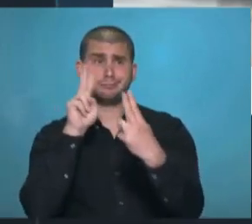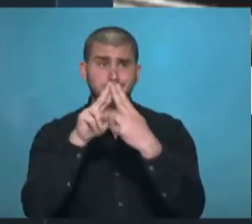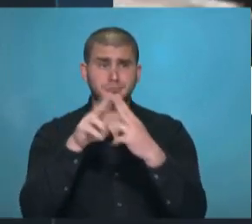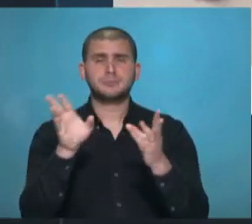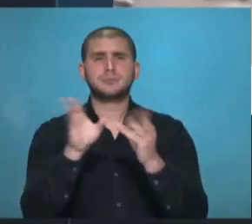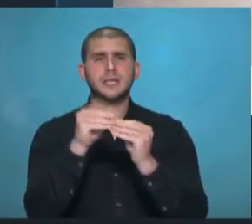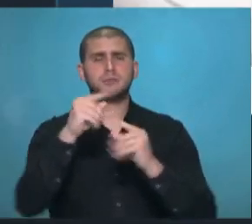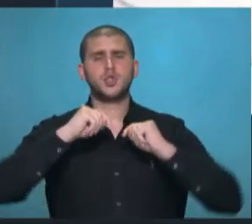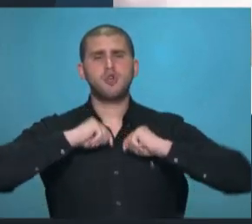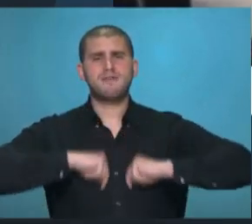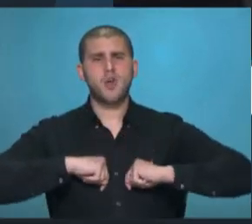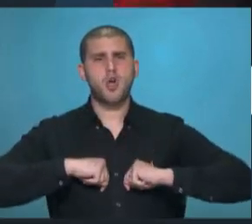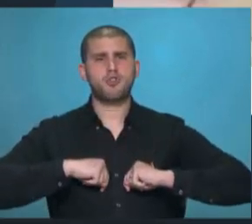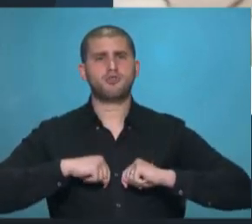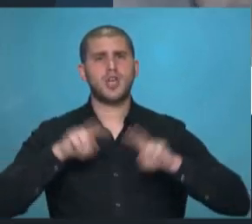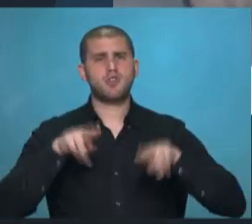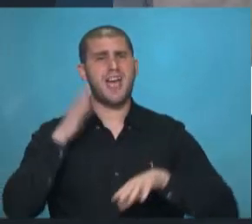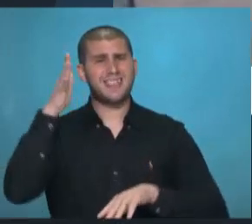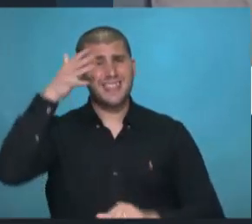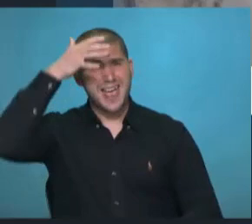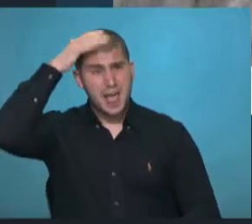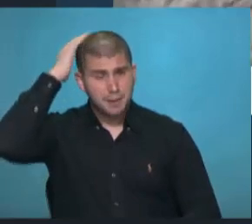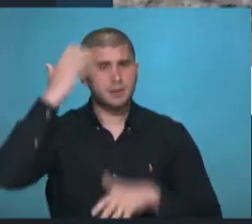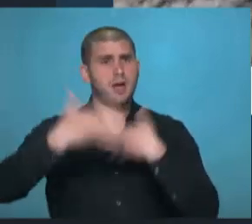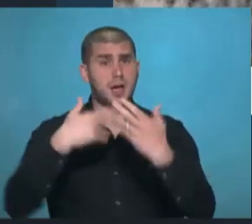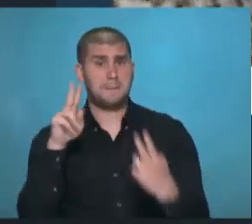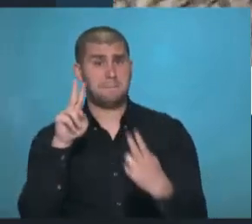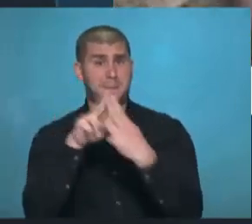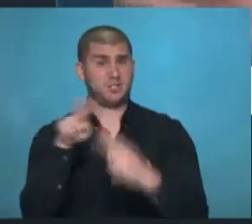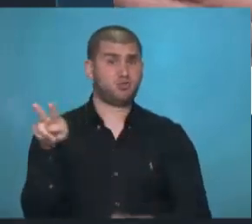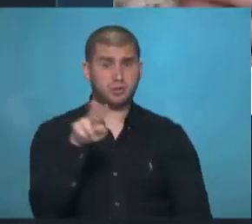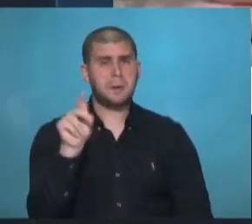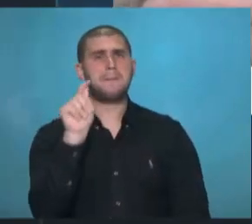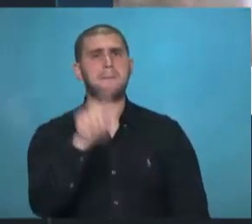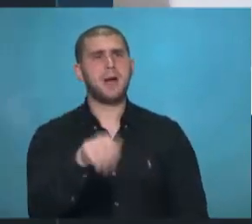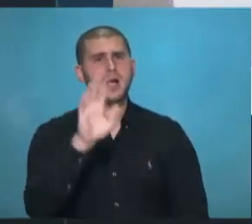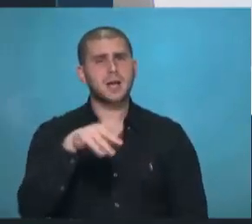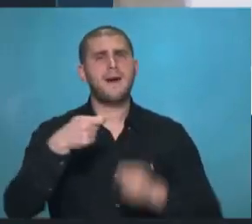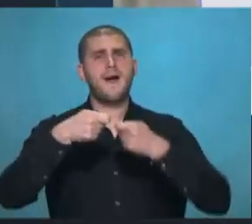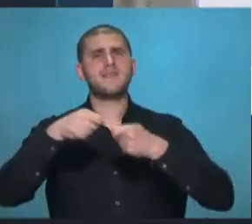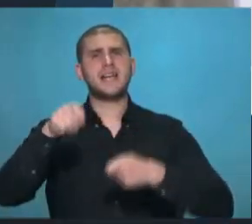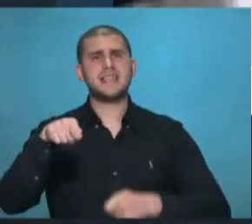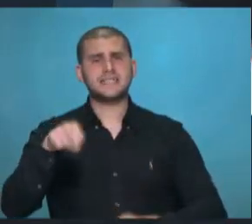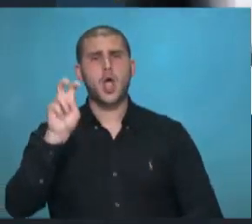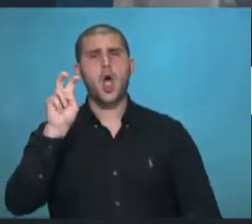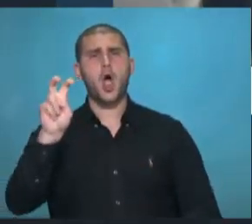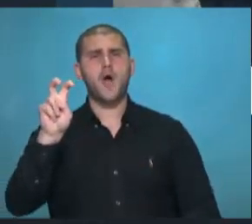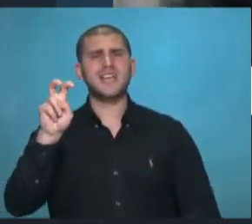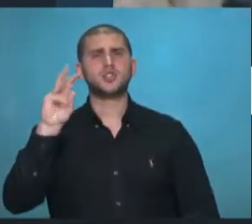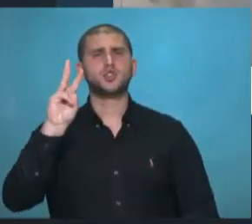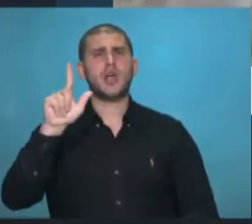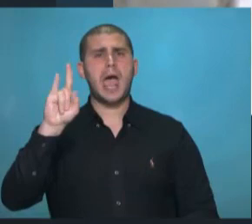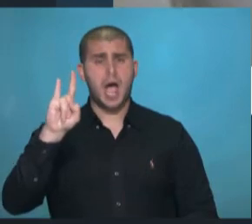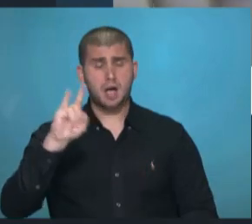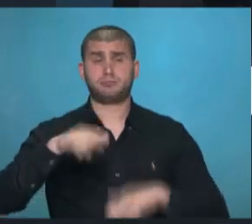ראש יש עתיד יאיר לפיד. בשלב מסוים מהפגישה שלהם הגיע לכאן גם חבר הכנסת עופר שלח,